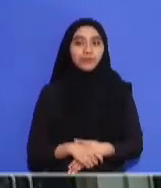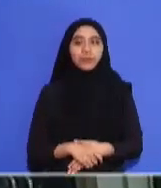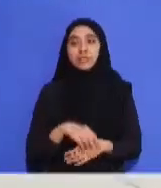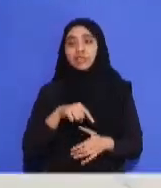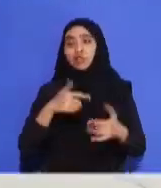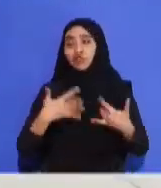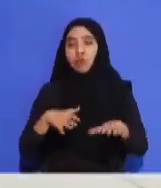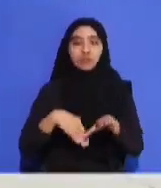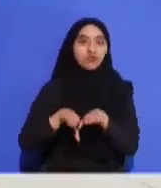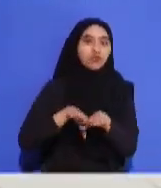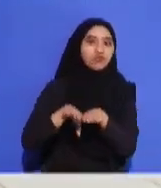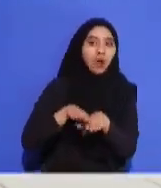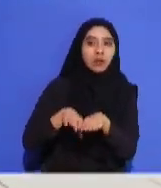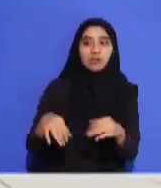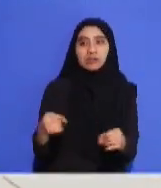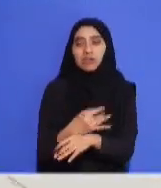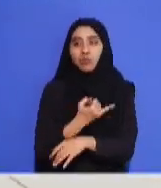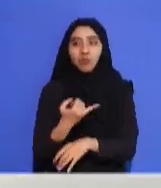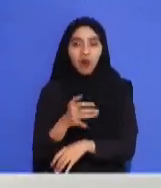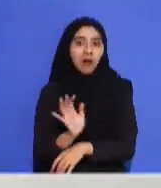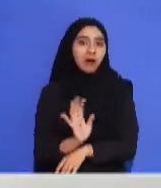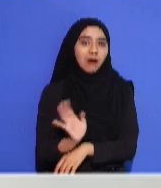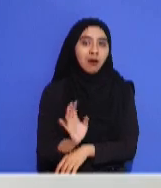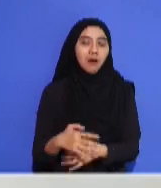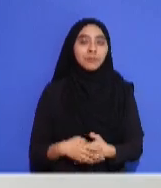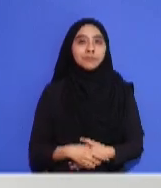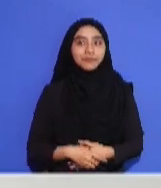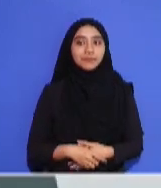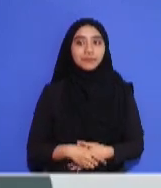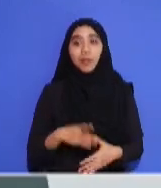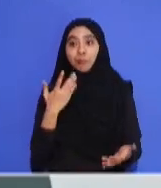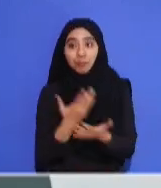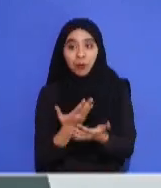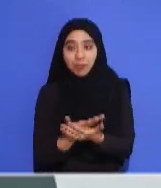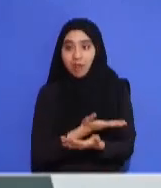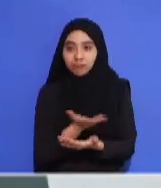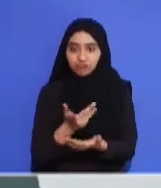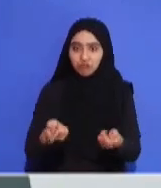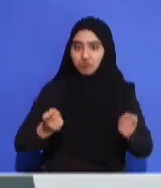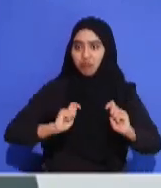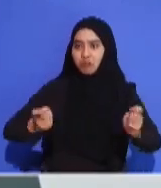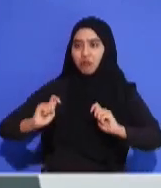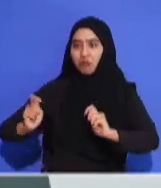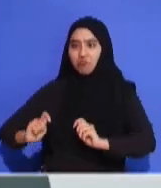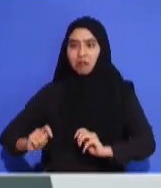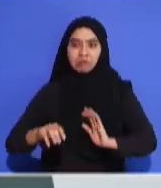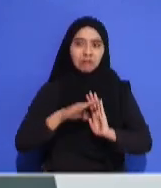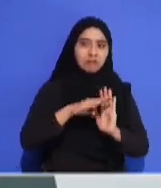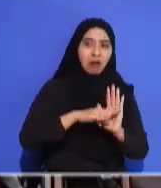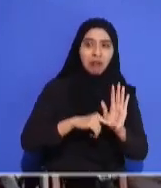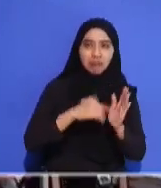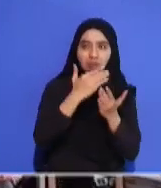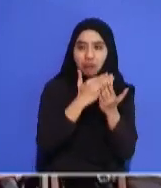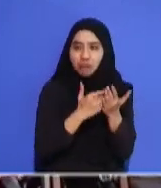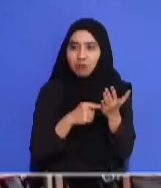kekurangan pegawai bkpsdm kota Yogyakarta meminta agar para pelamar membaca detail persyaratan dan kualifikasi